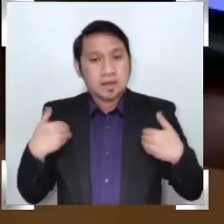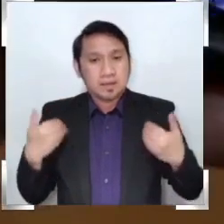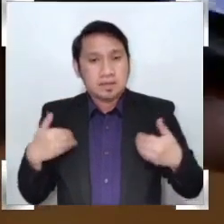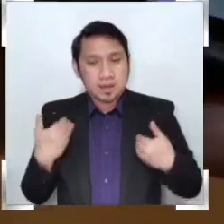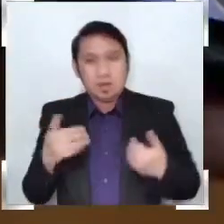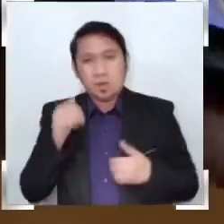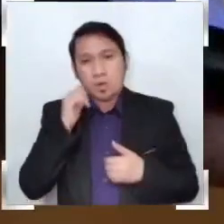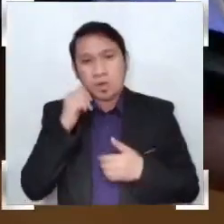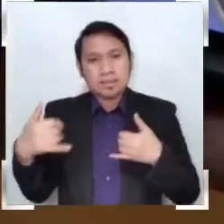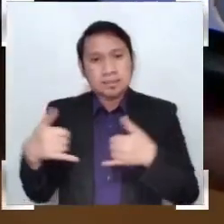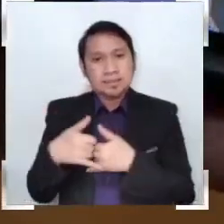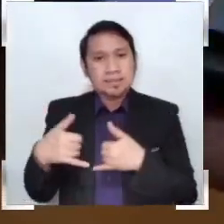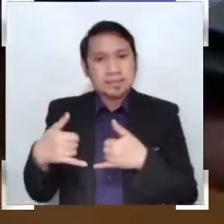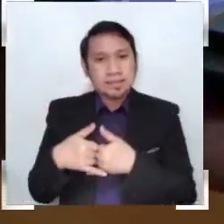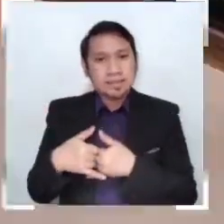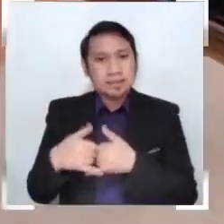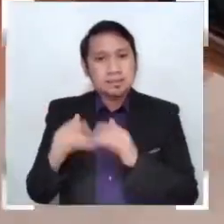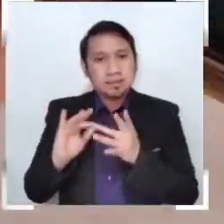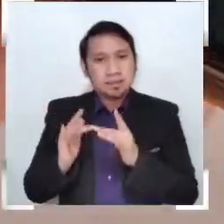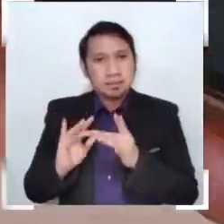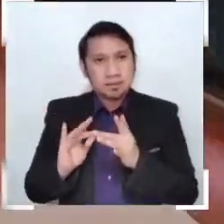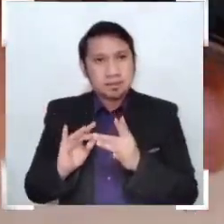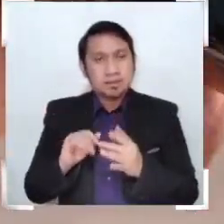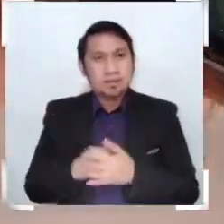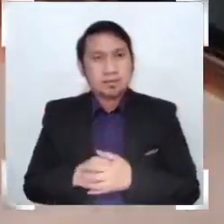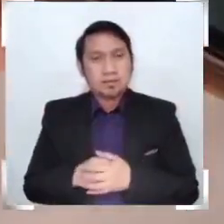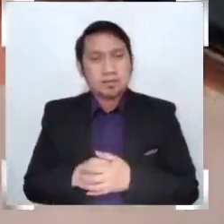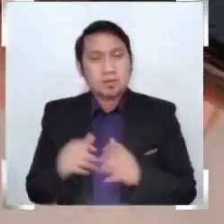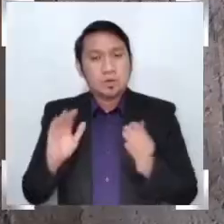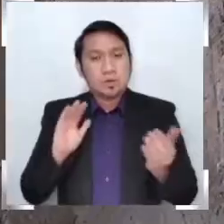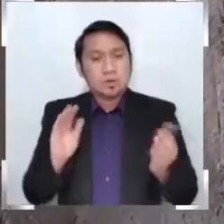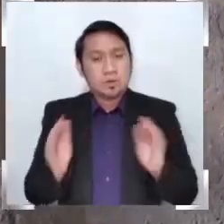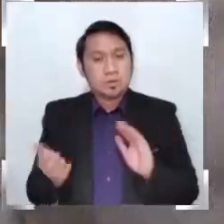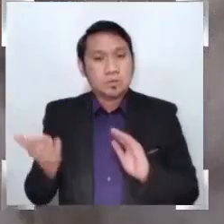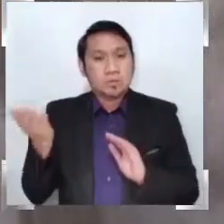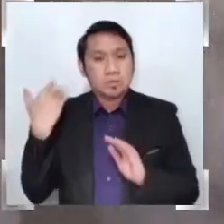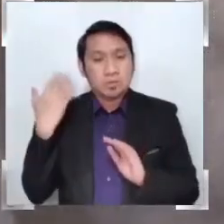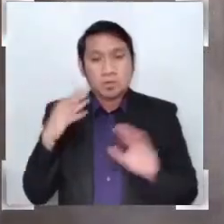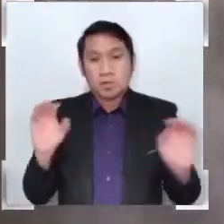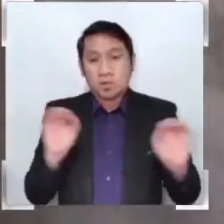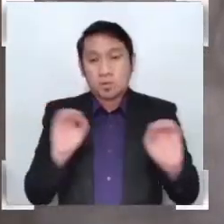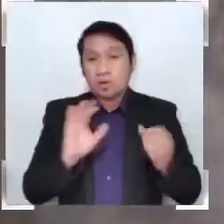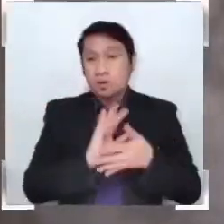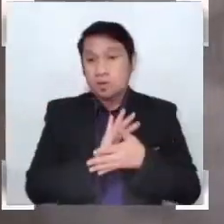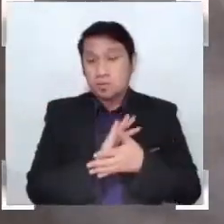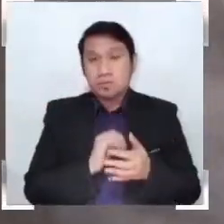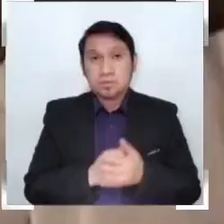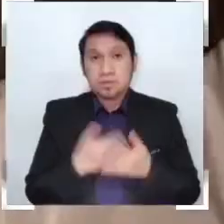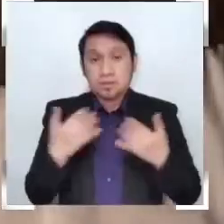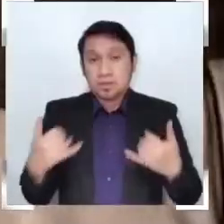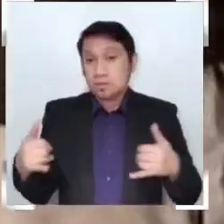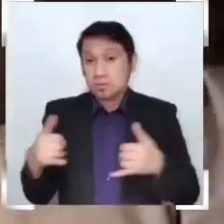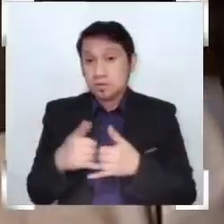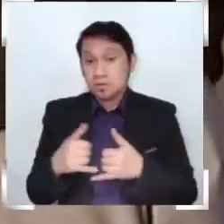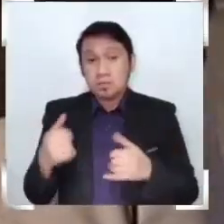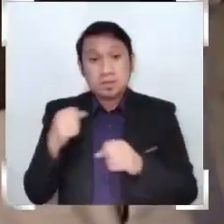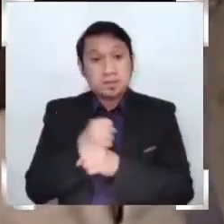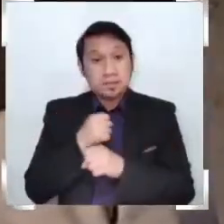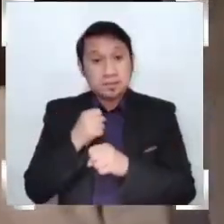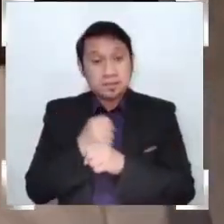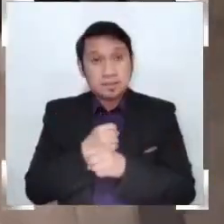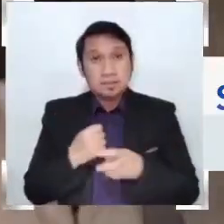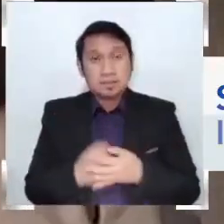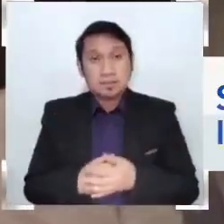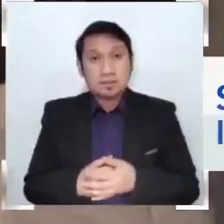games bilang kanilang leisure activity kumpara nung wala pang pandemya. Base naman sa gaming statistics, pinalago ng